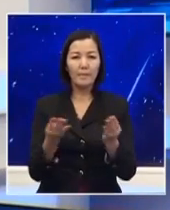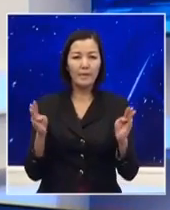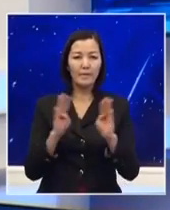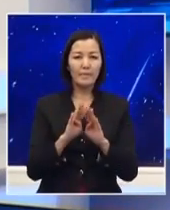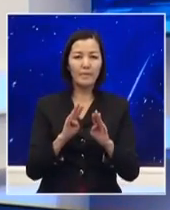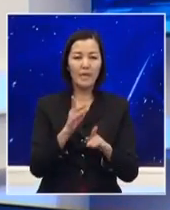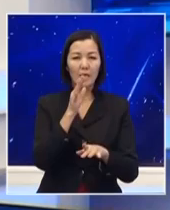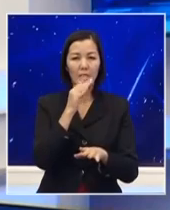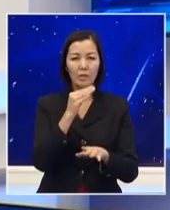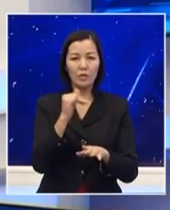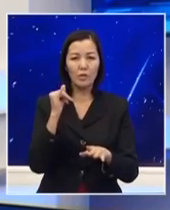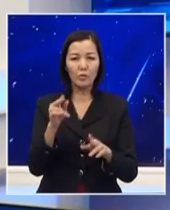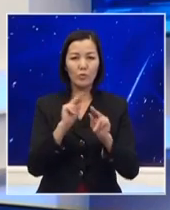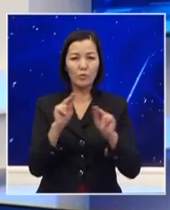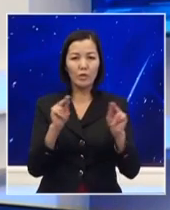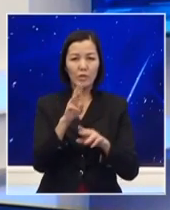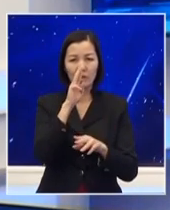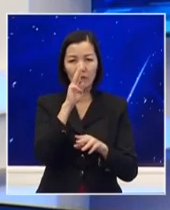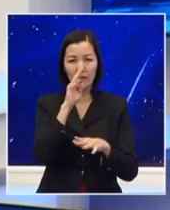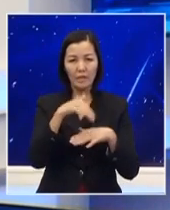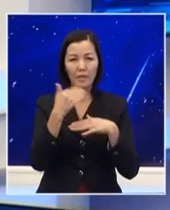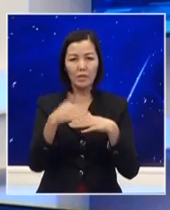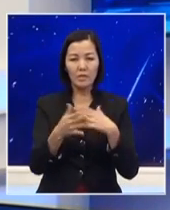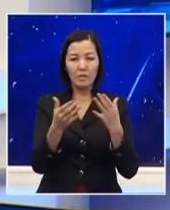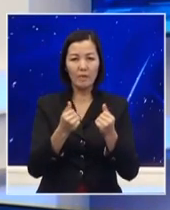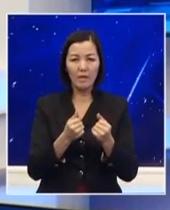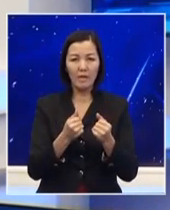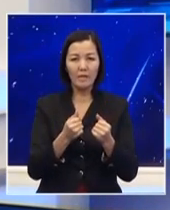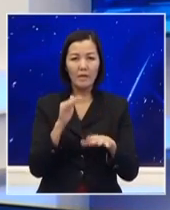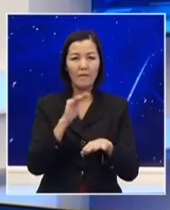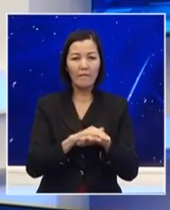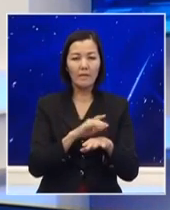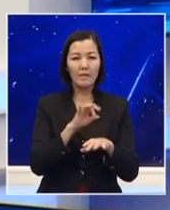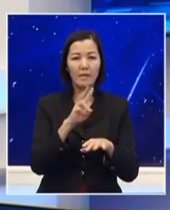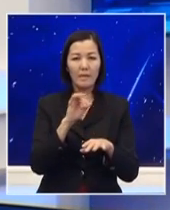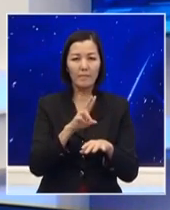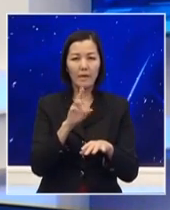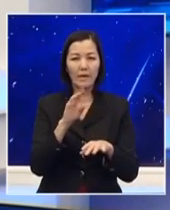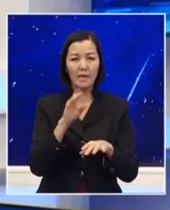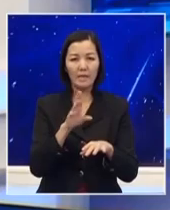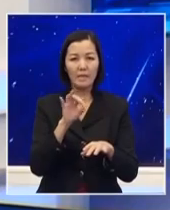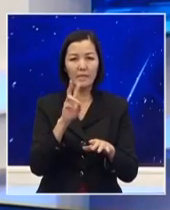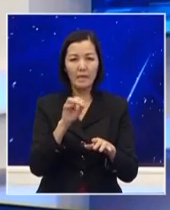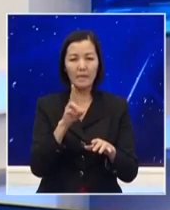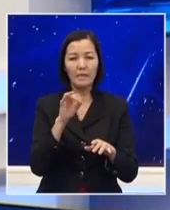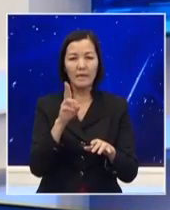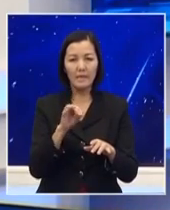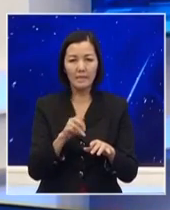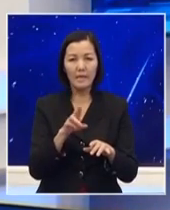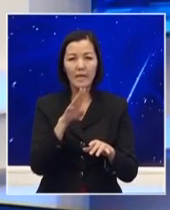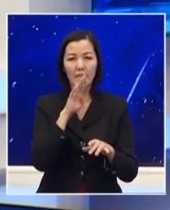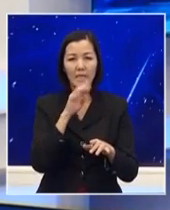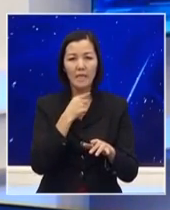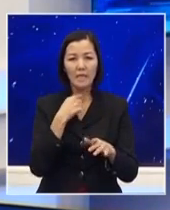Пандемия кезінде жетісулық ұстаздар жалақысын кешіктіріп алған. Мұндай дерек Райымбек, Қаратал, Сарқан, Қарасай, Кербұлақ ауданы мен